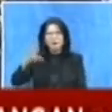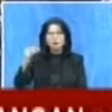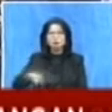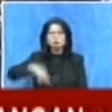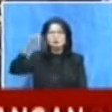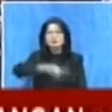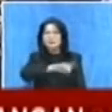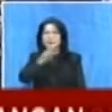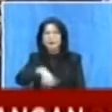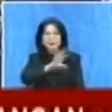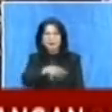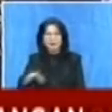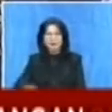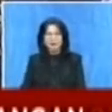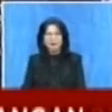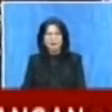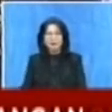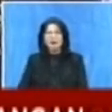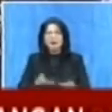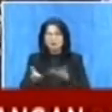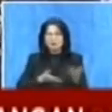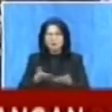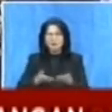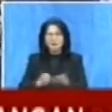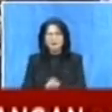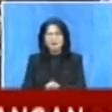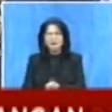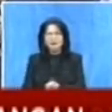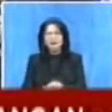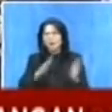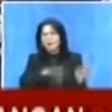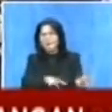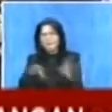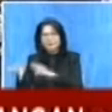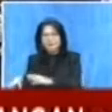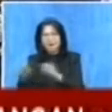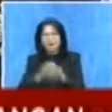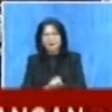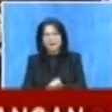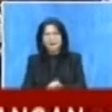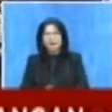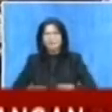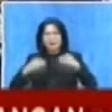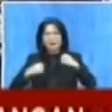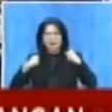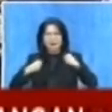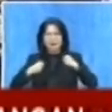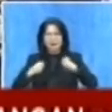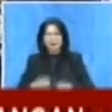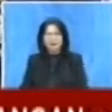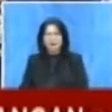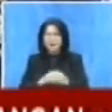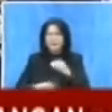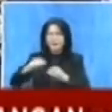daerah, transformasi layanan primer, layanan rujukan, peningkatan ketahanan kesehatan,